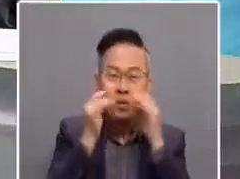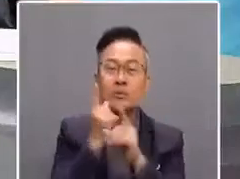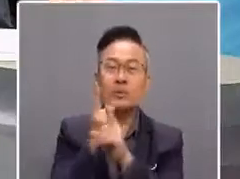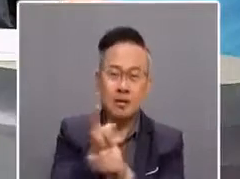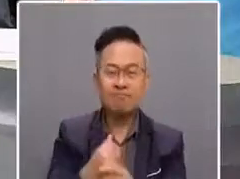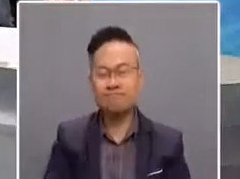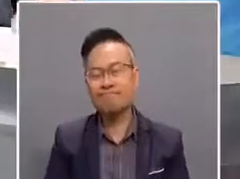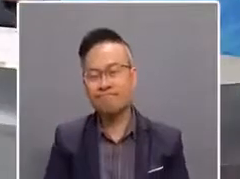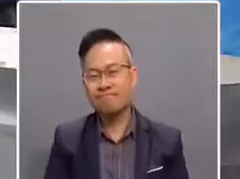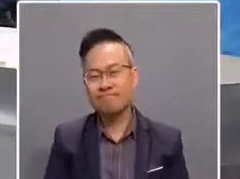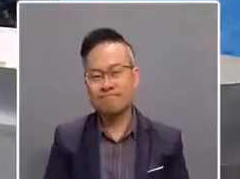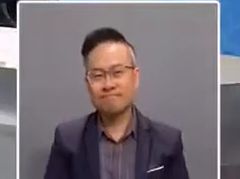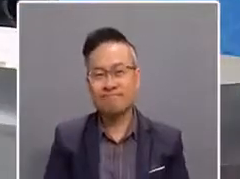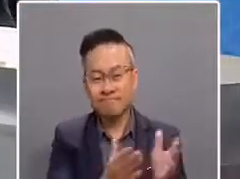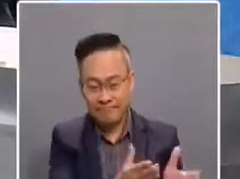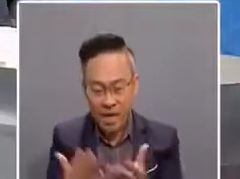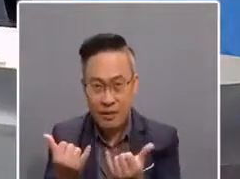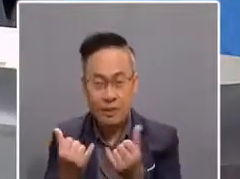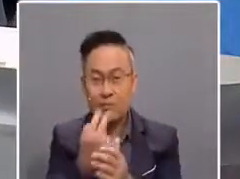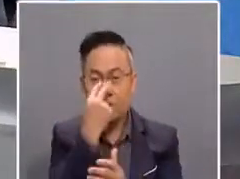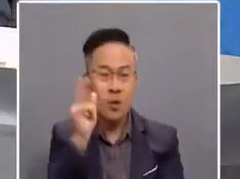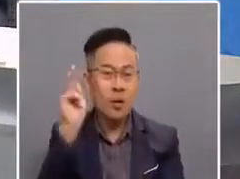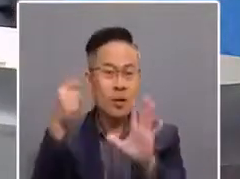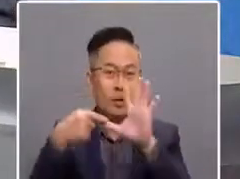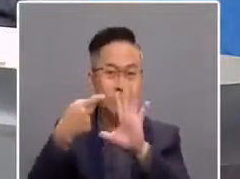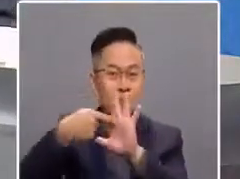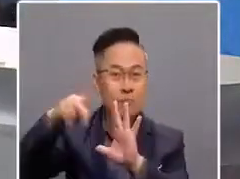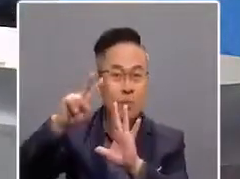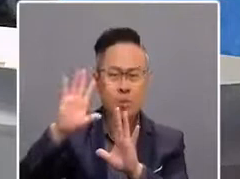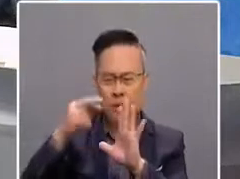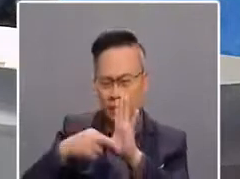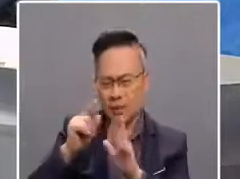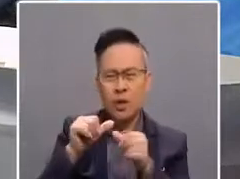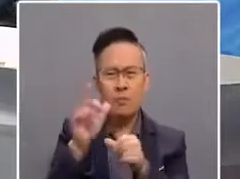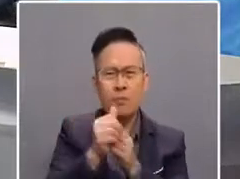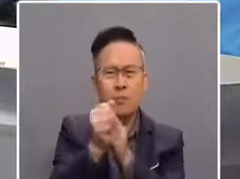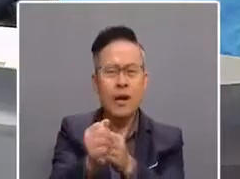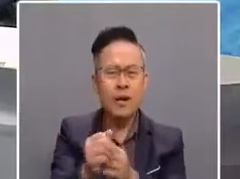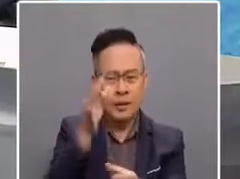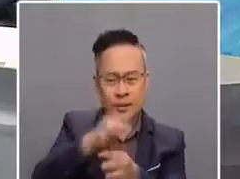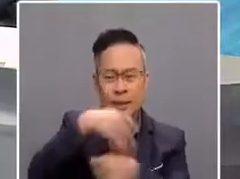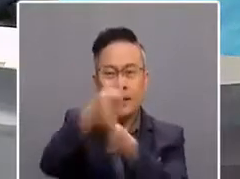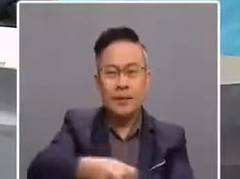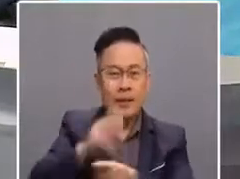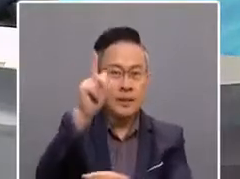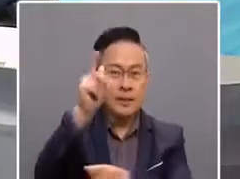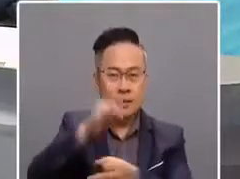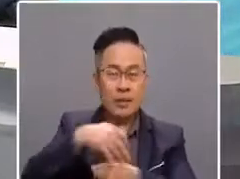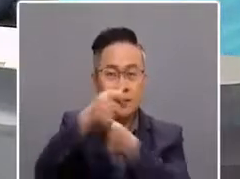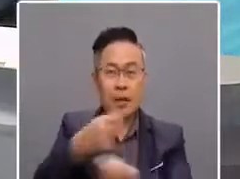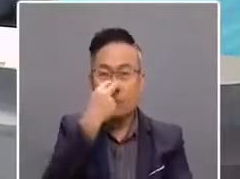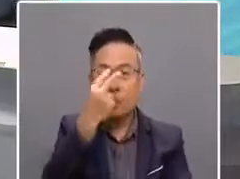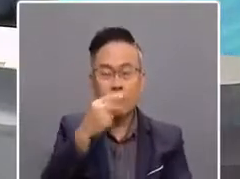ตามไปดูคุณจำพูและคุณรัชนีกันดีกว่านะฮะวันนี้คุณจำพูกับคุณรัชนีจะพาไปเที่ยวที่สหกรณ์กองทุนสวนยางอ